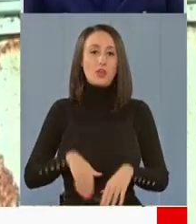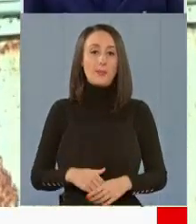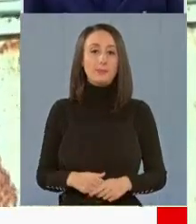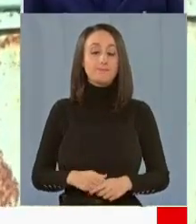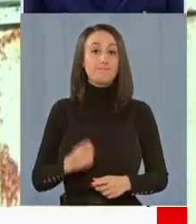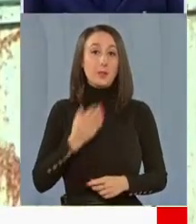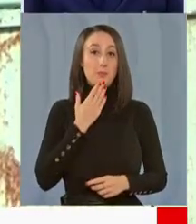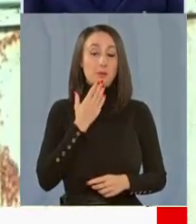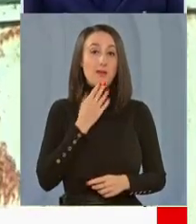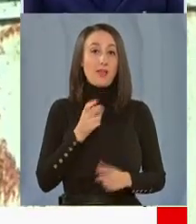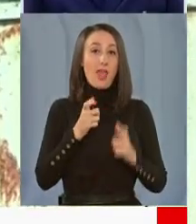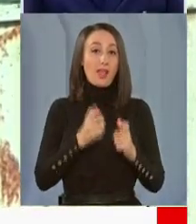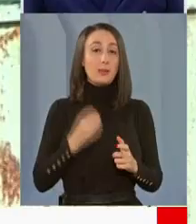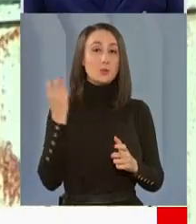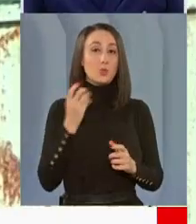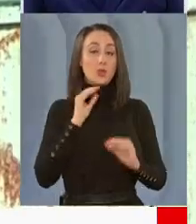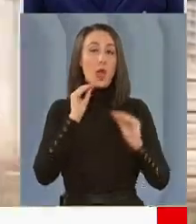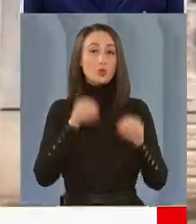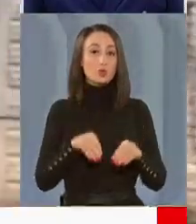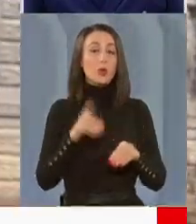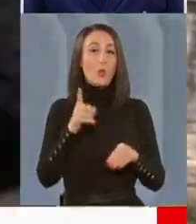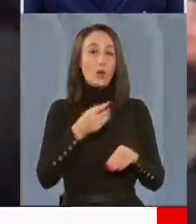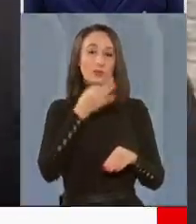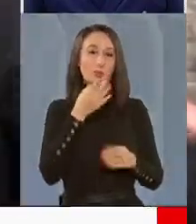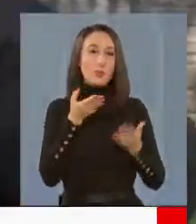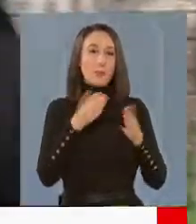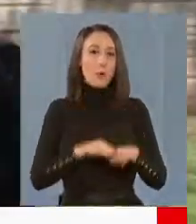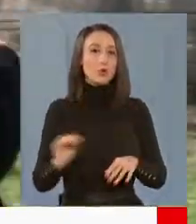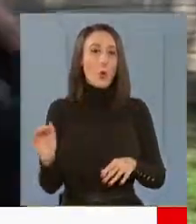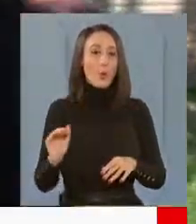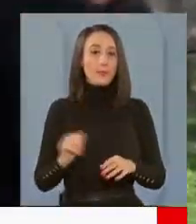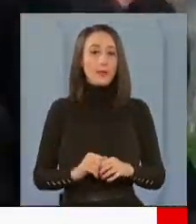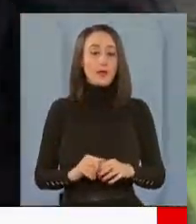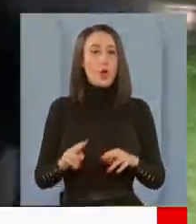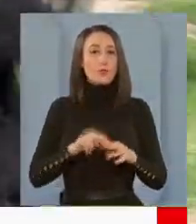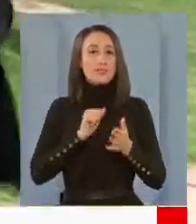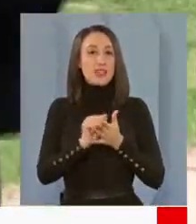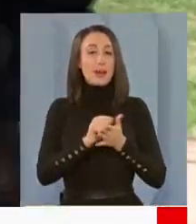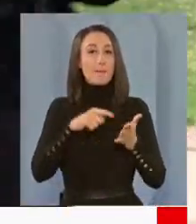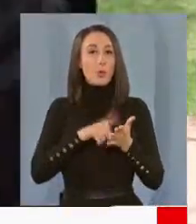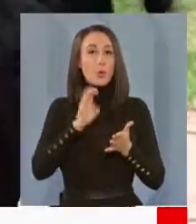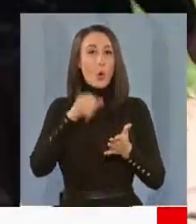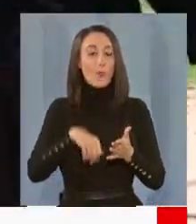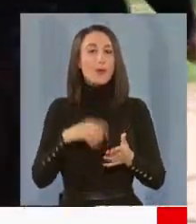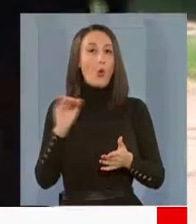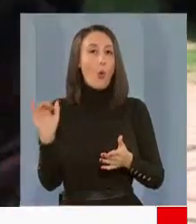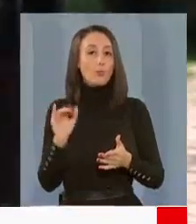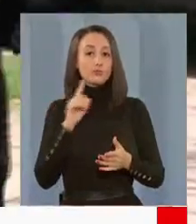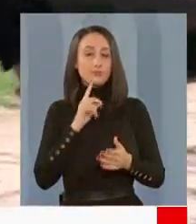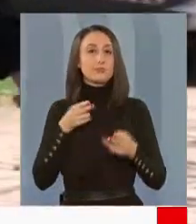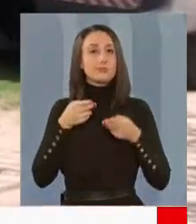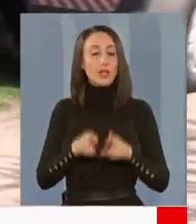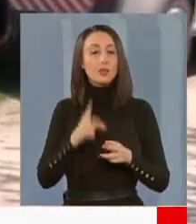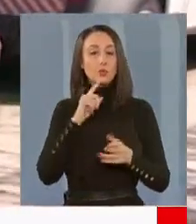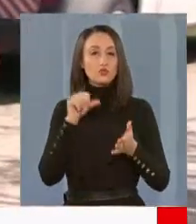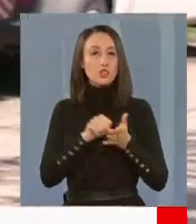din nefericire echipajul mort prezent la fața locului a declarat De ce sunt minorului potrivit în ziare.com copilul ar fi fost internat în trecut